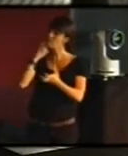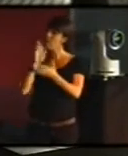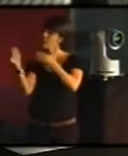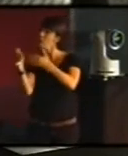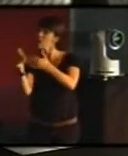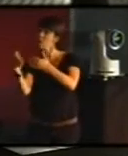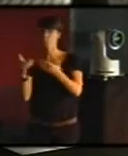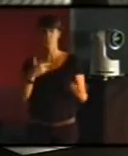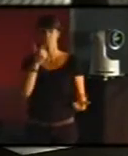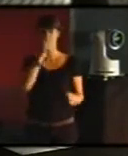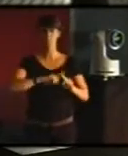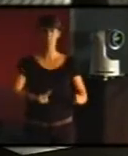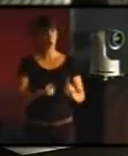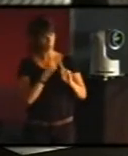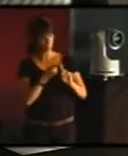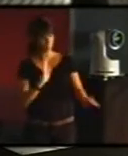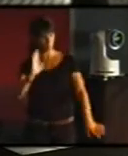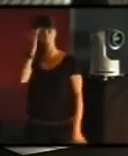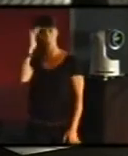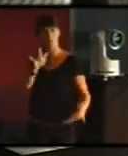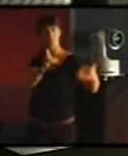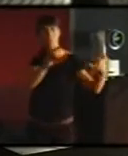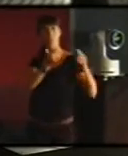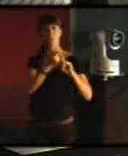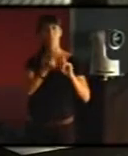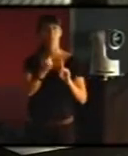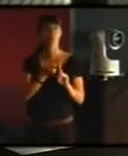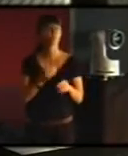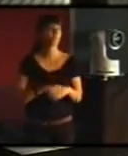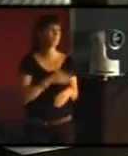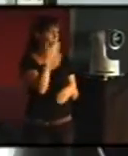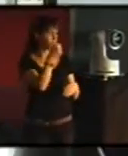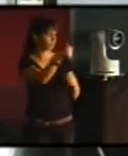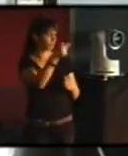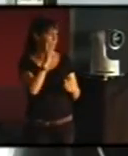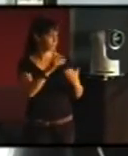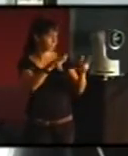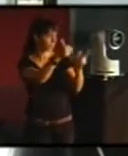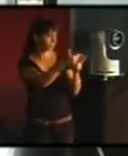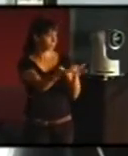suivre. Bon, donc, alors, voilà ce que je voulais dire. On va laisser répondre à Anouk Lejeune, peut-être.